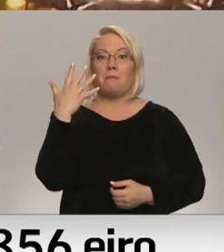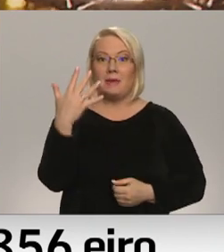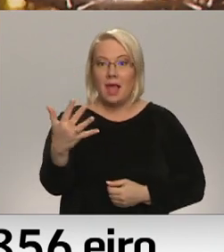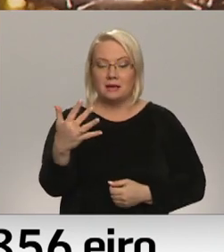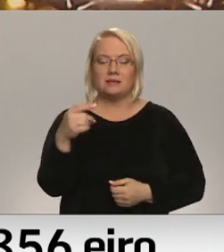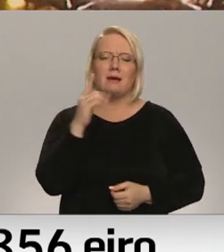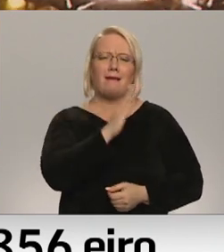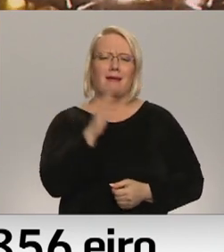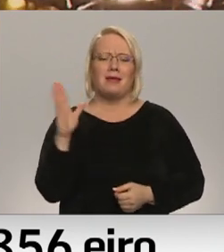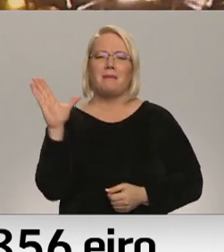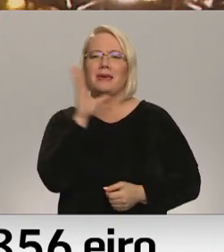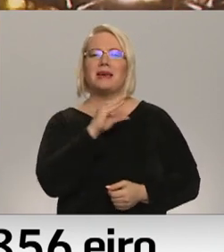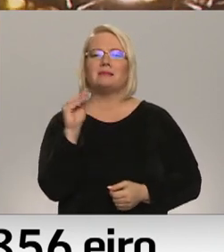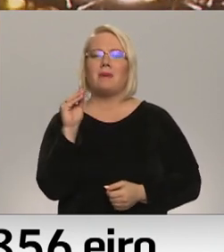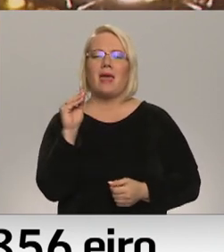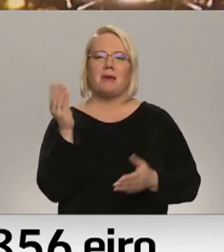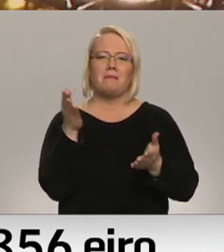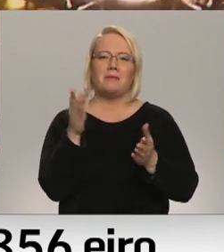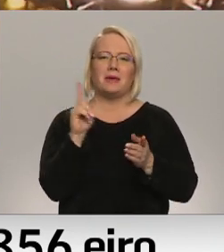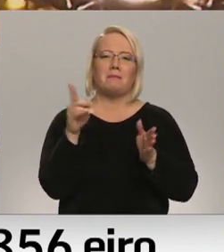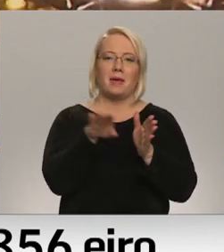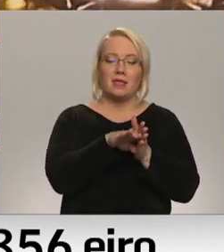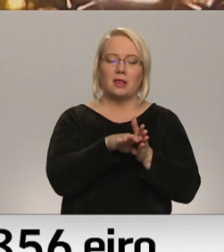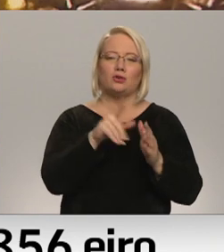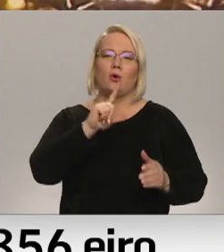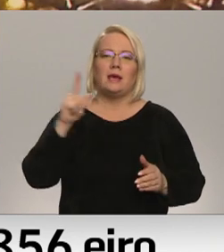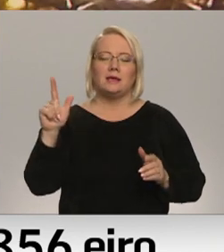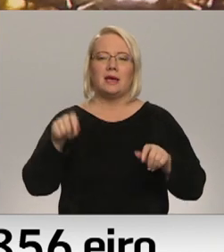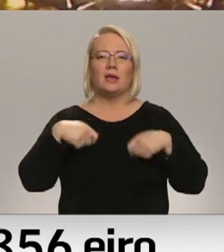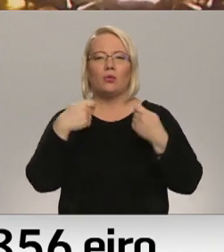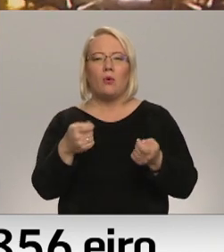iespējas katram piedalīties un līdzekļi tiks ieguldīti